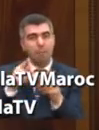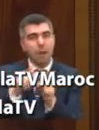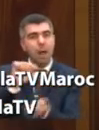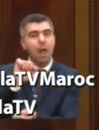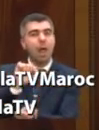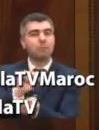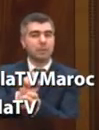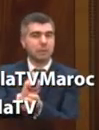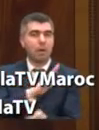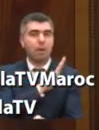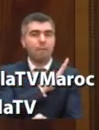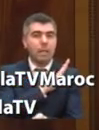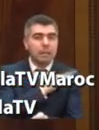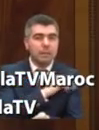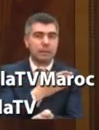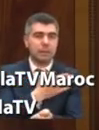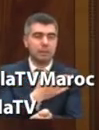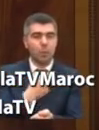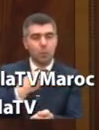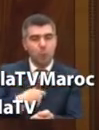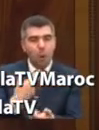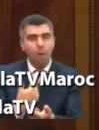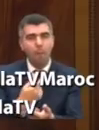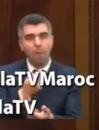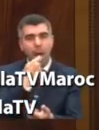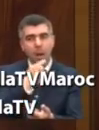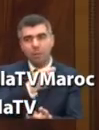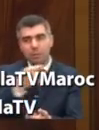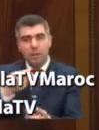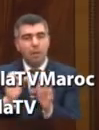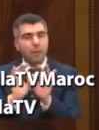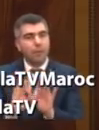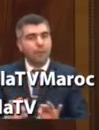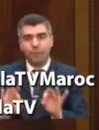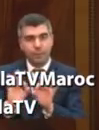الاحتلال والحصار والتجويع والقمع الممنهج والاحتجاز،